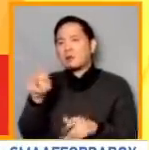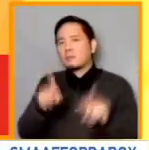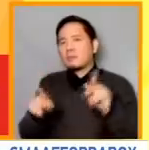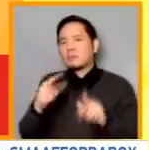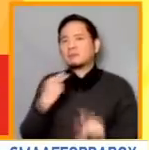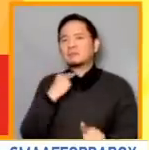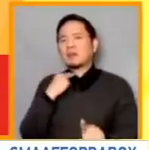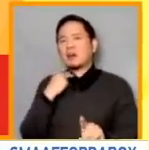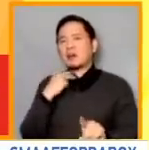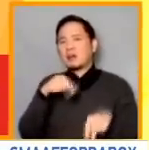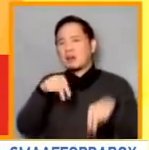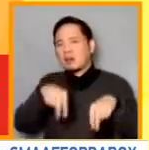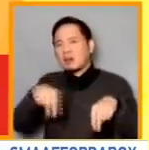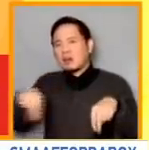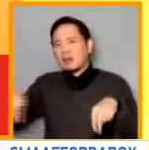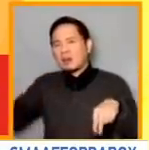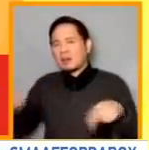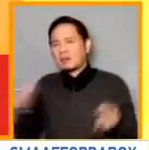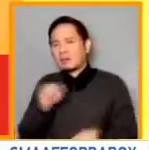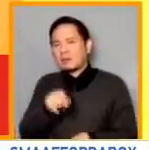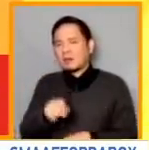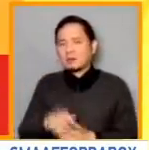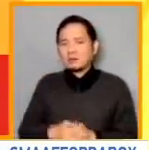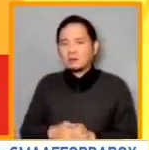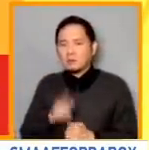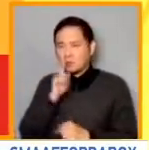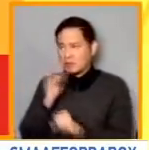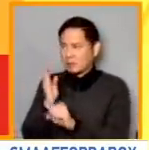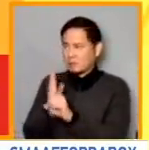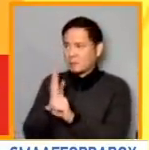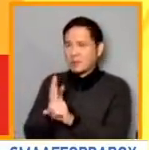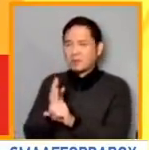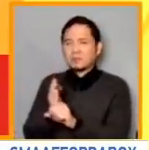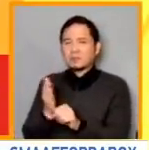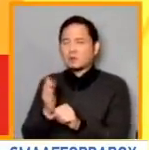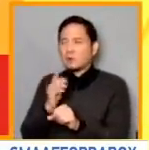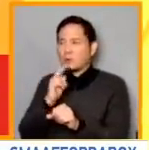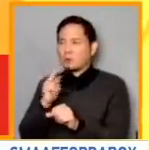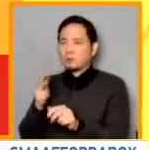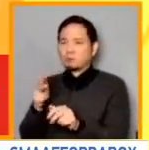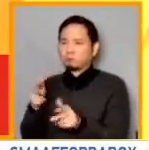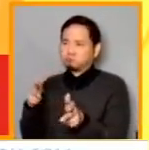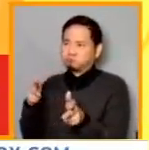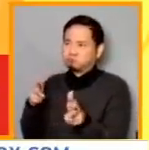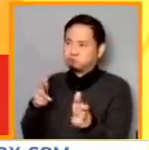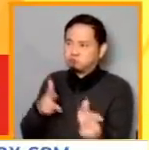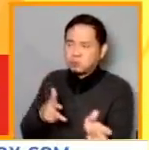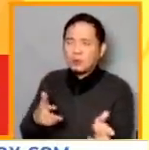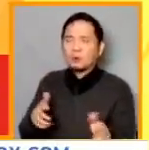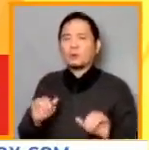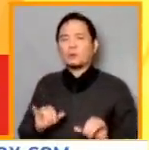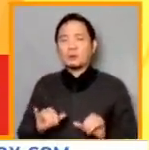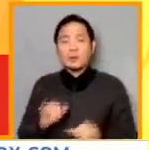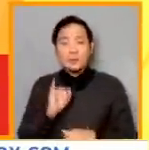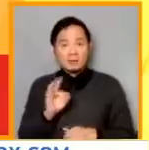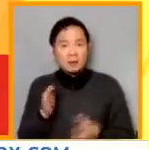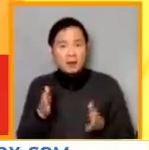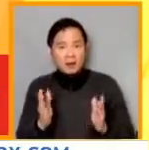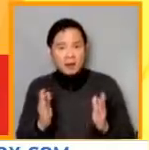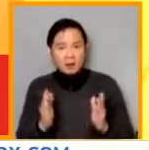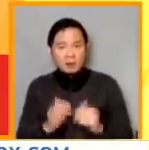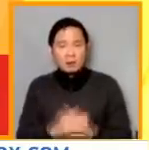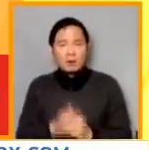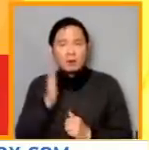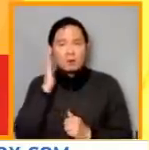ng bilang ng bus kasi kulang talaga ang bus. Pagka pinayagan na, maglalabas ng memorandum